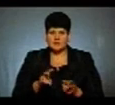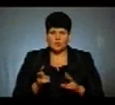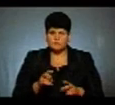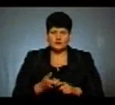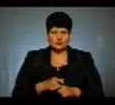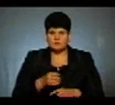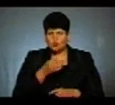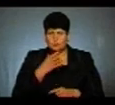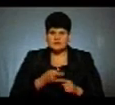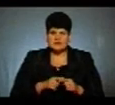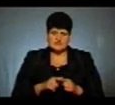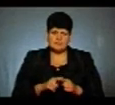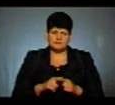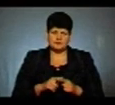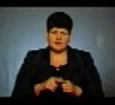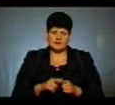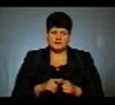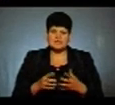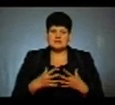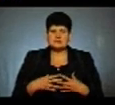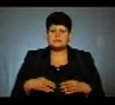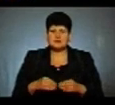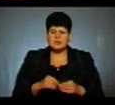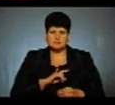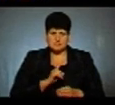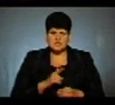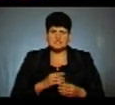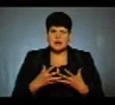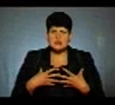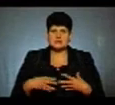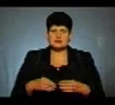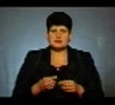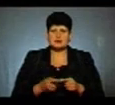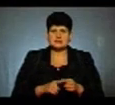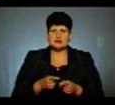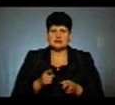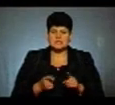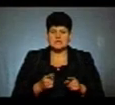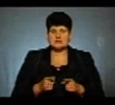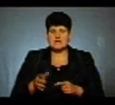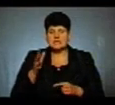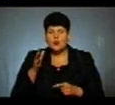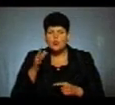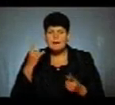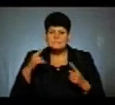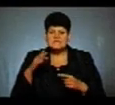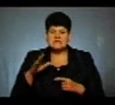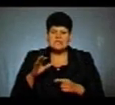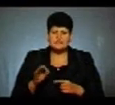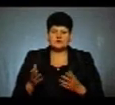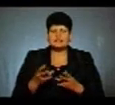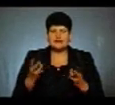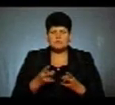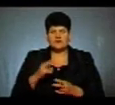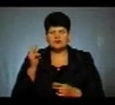дуже подобається цей предмет, насправді. Сім'я, міцна сім'я, це дійсно таке ціла наука, мистецтво, де треба